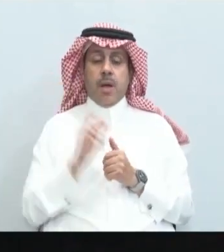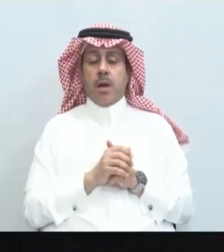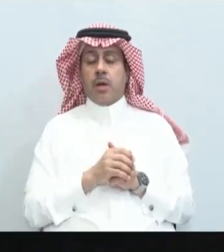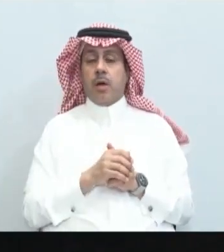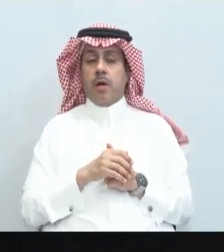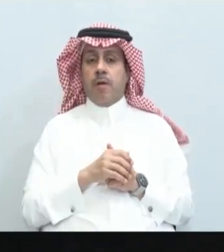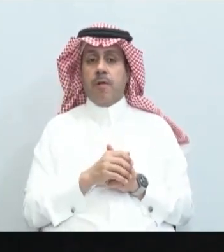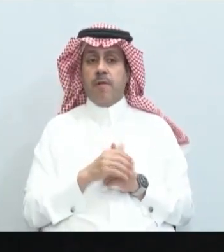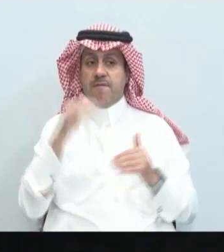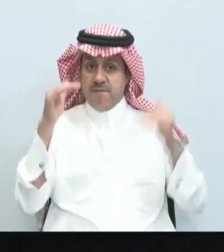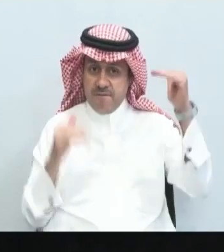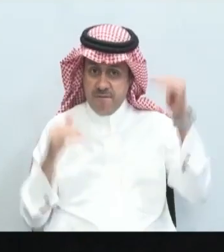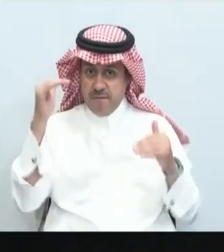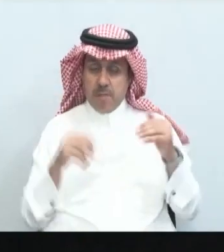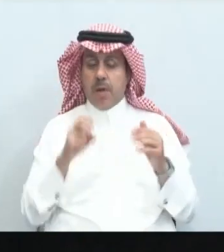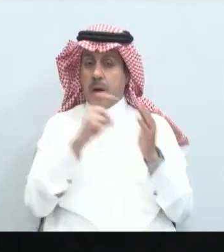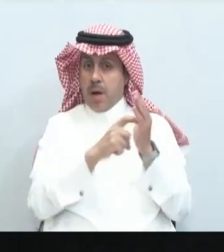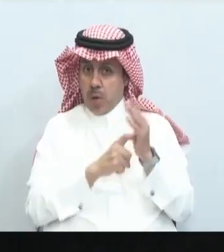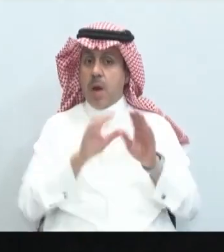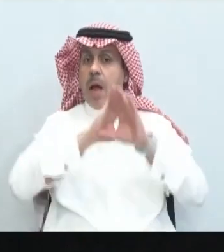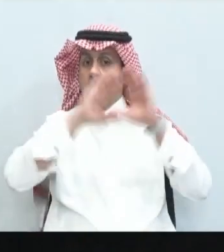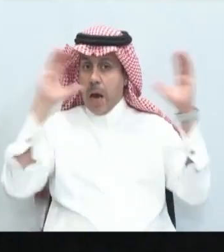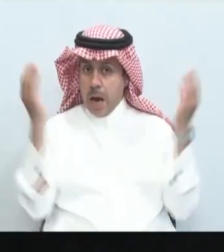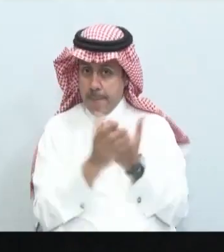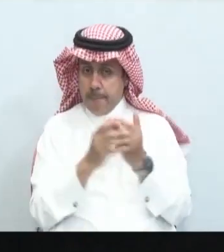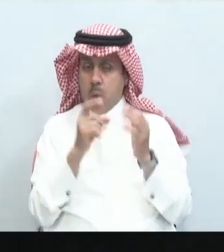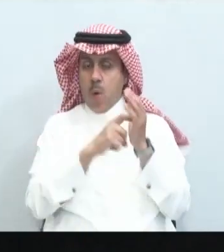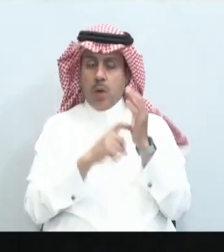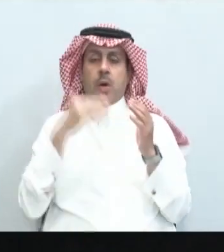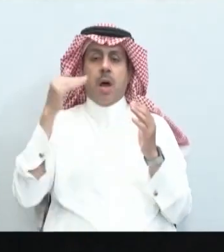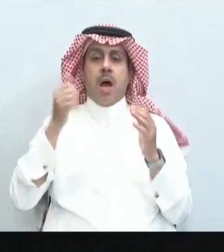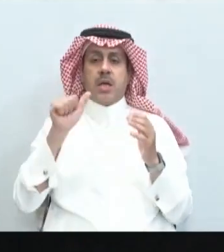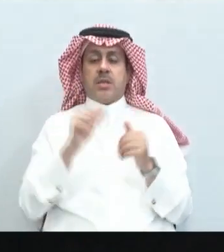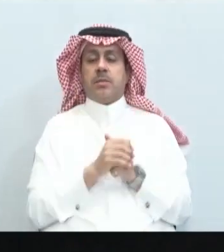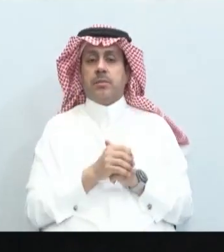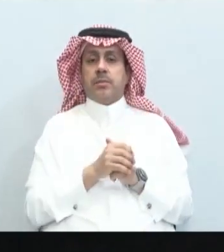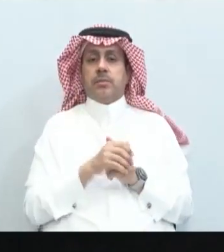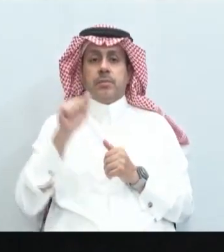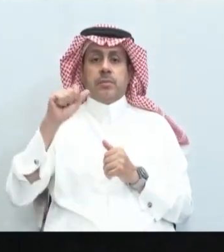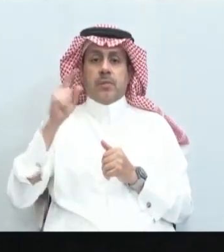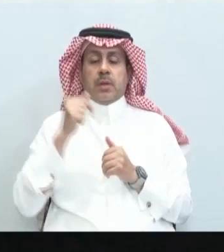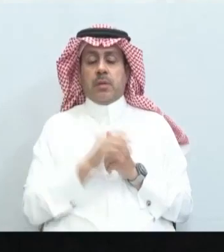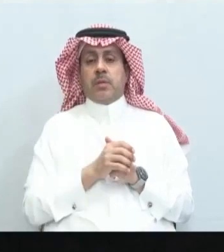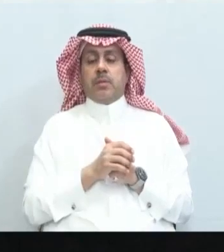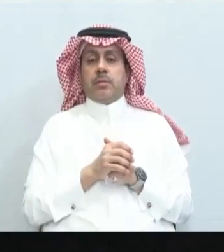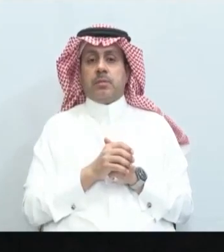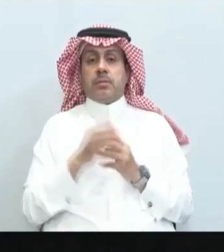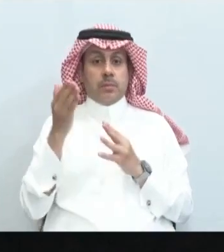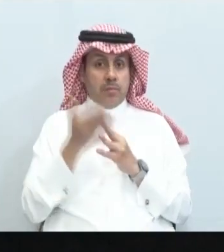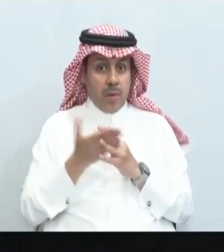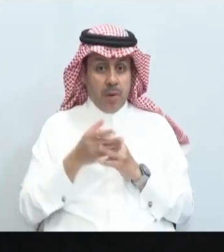بين القانون العام والقانون الخاص نجد ان القانون الخاص يصدر بين بين بين